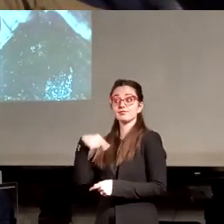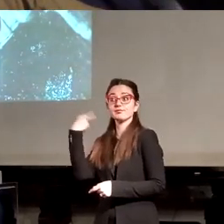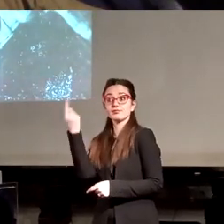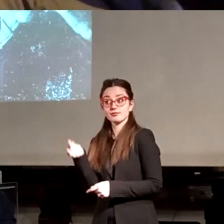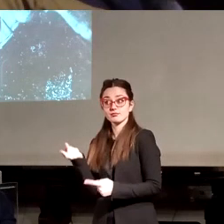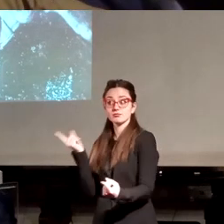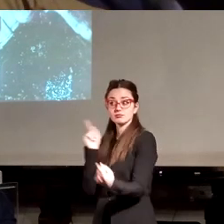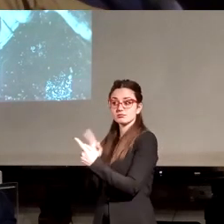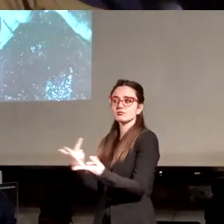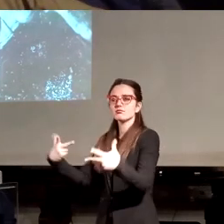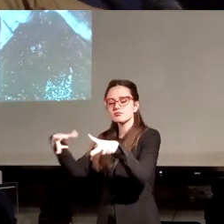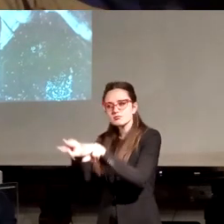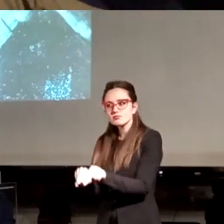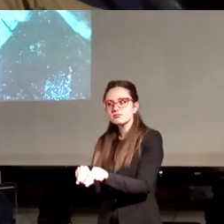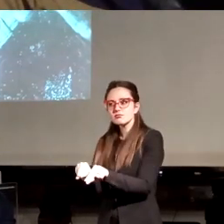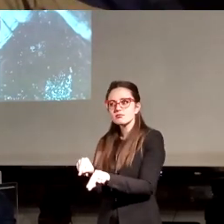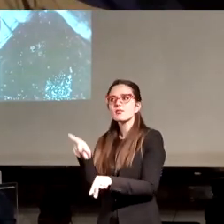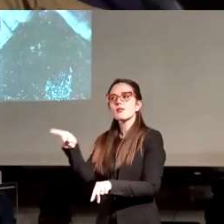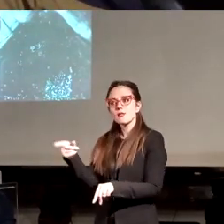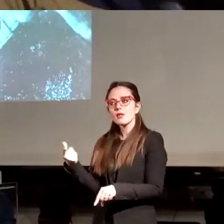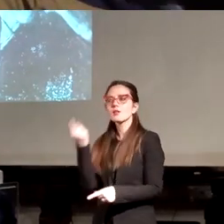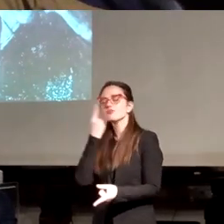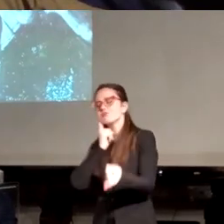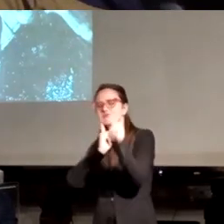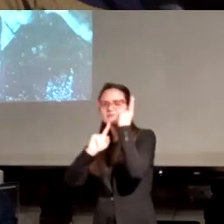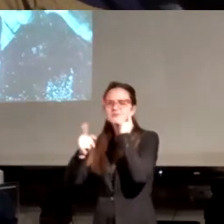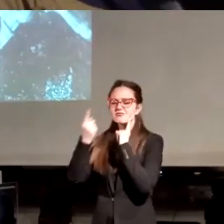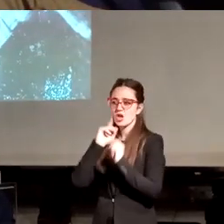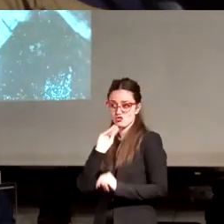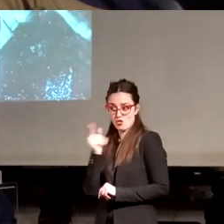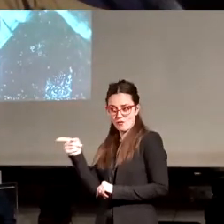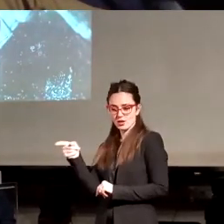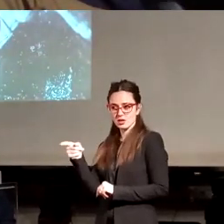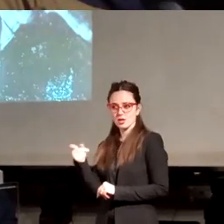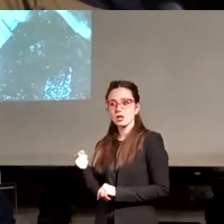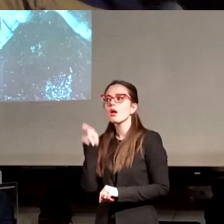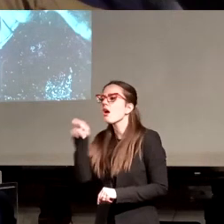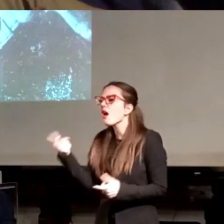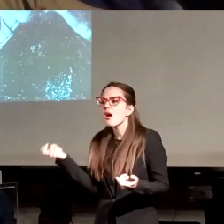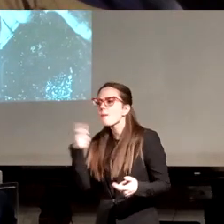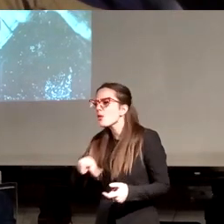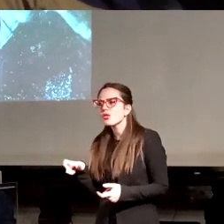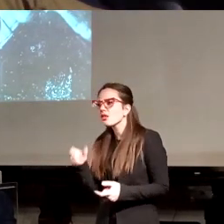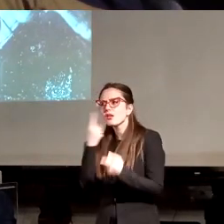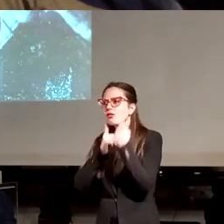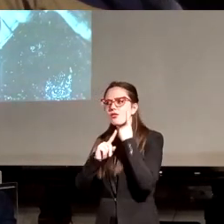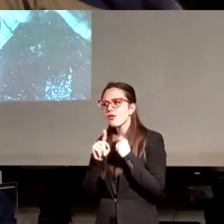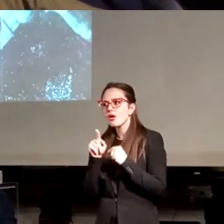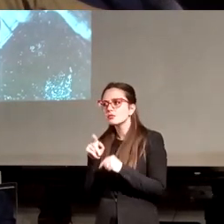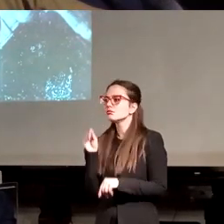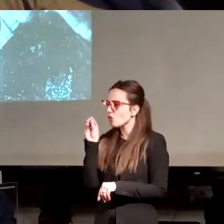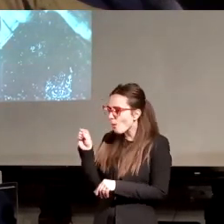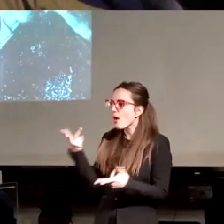si incontrarono nuovamente e ancora il giovane piangeva e adesso perché piangi chiese